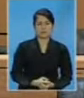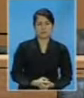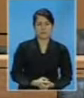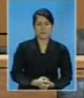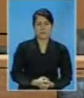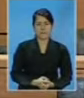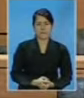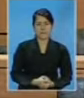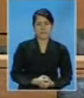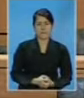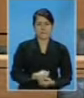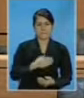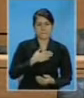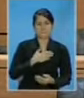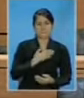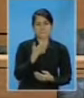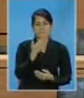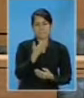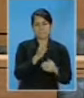ผมขออนุญาตอย่างนี้ครับ